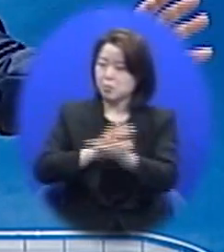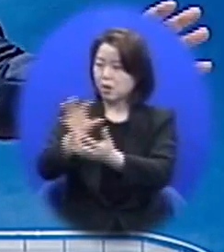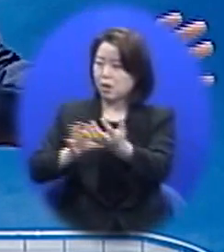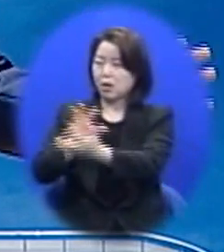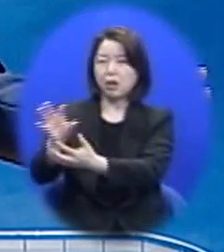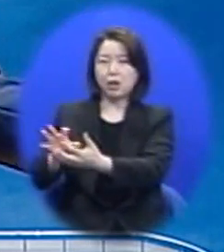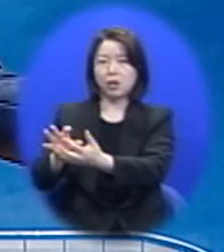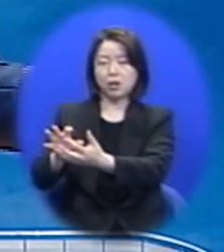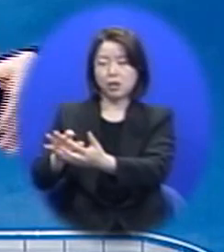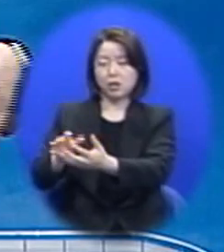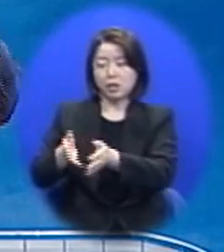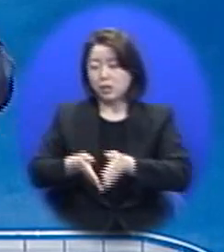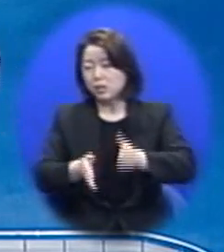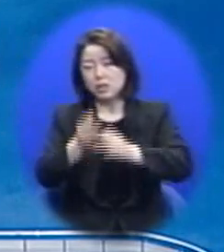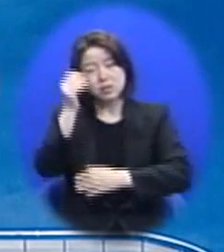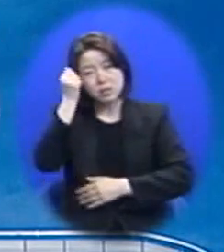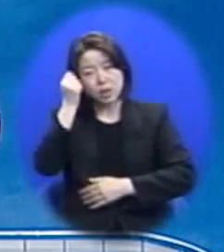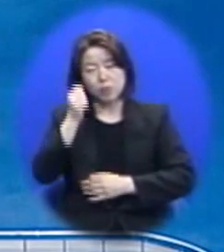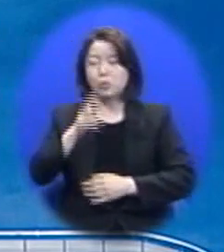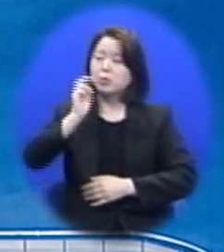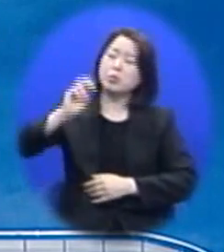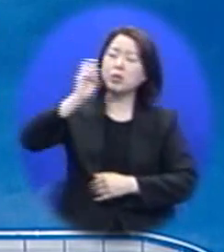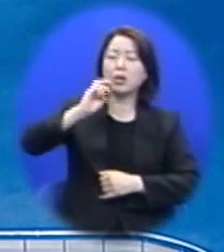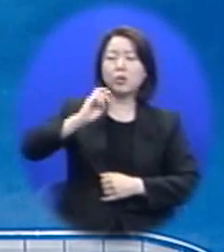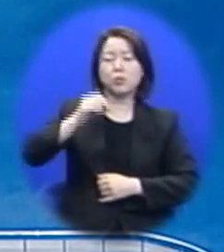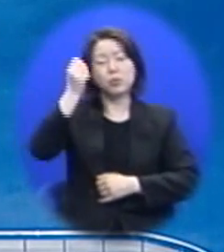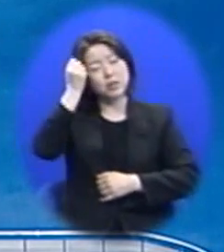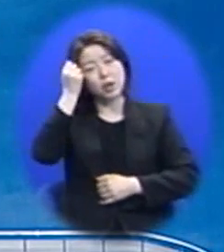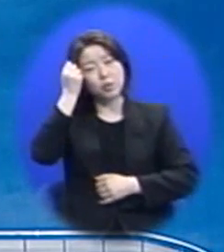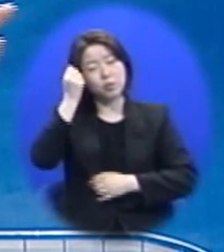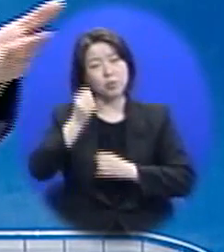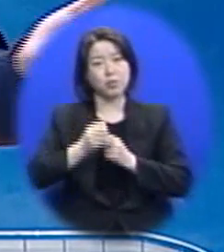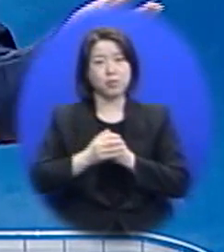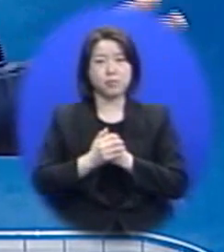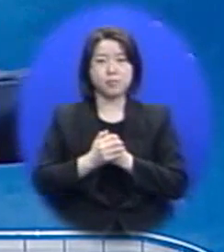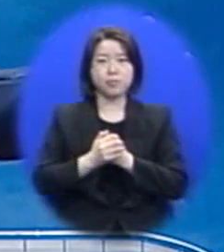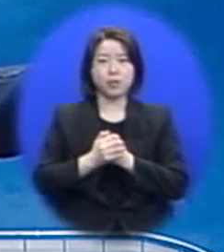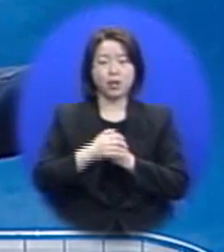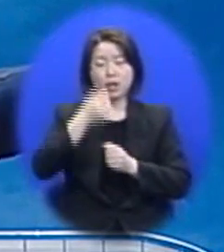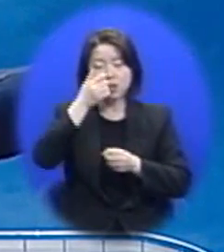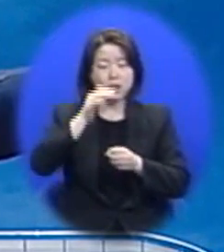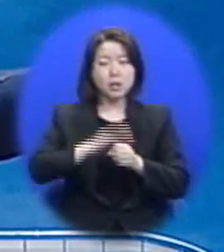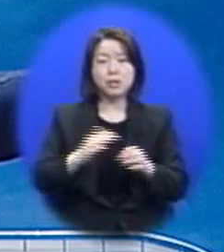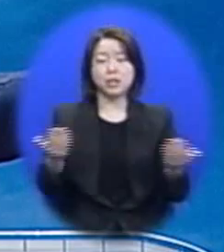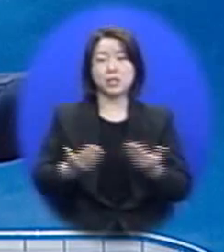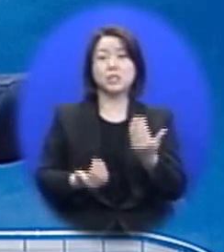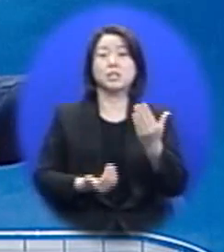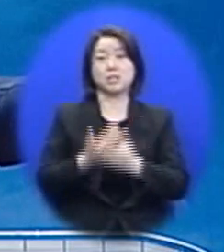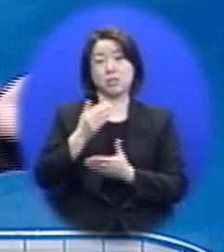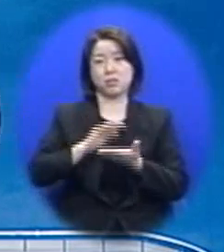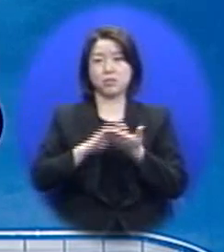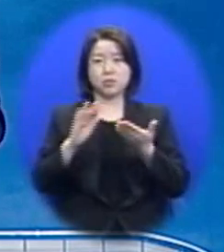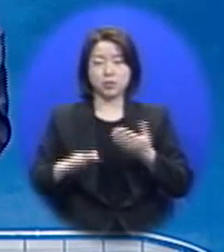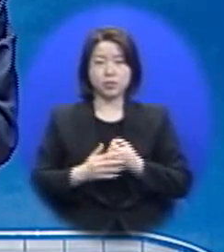아무렇게나 길가에서 노래하고 자고 기가 막힌 일이 벌어졌어요.